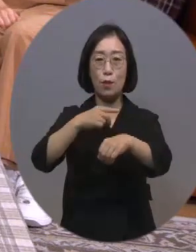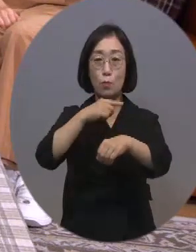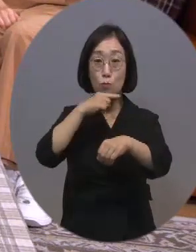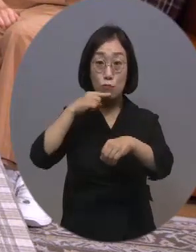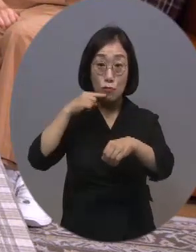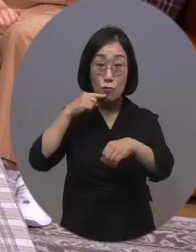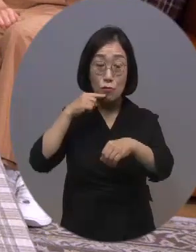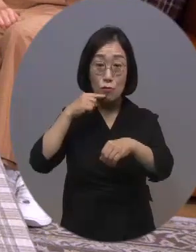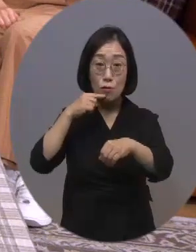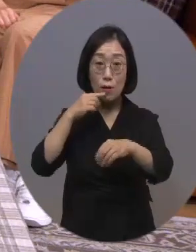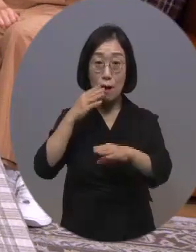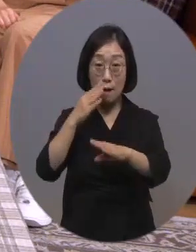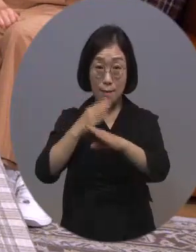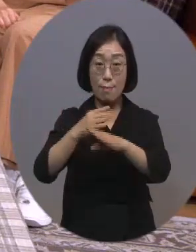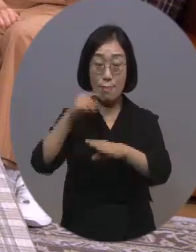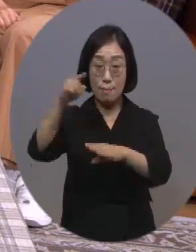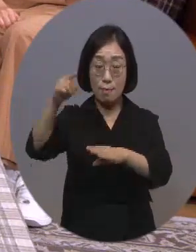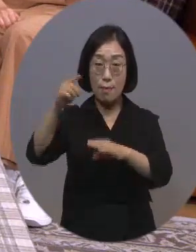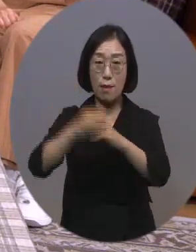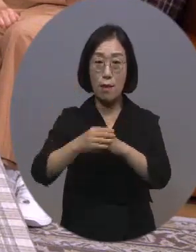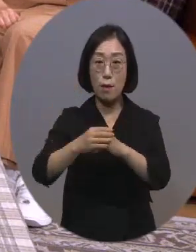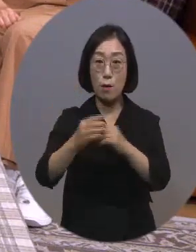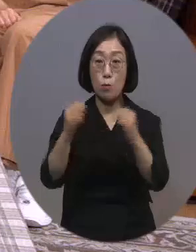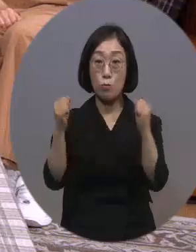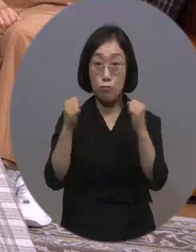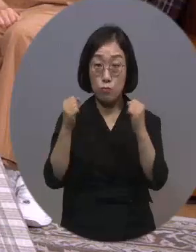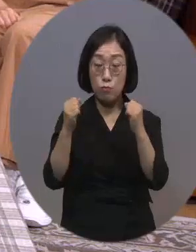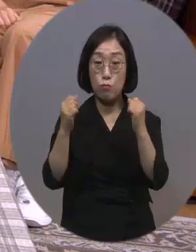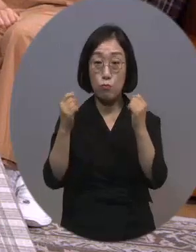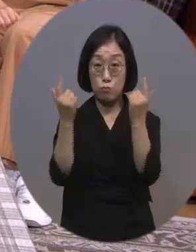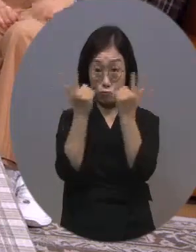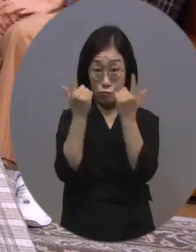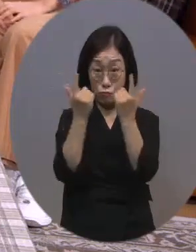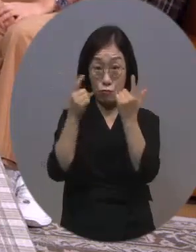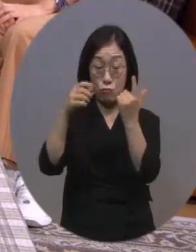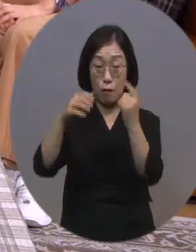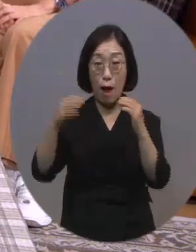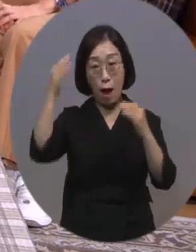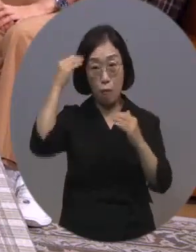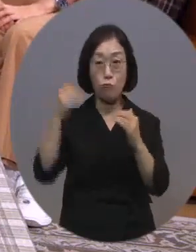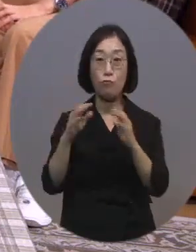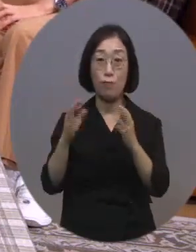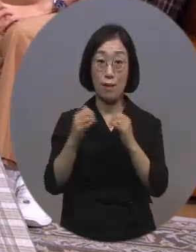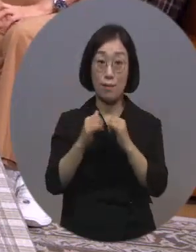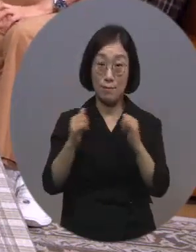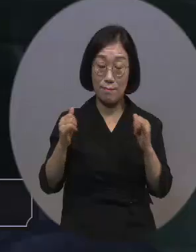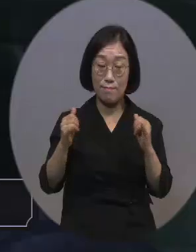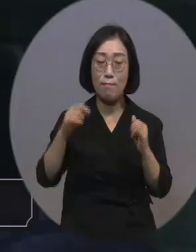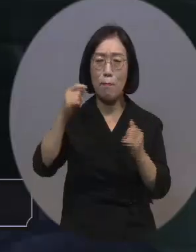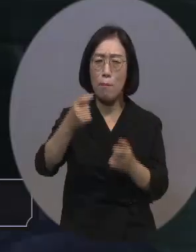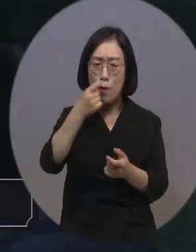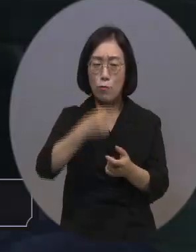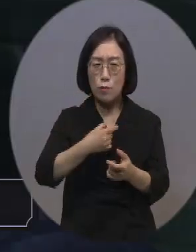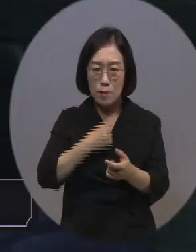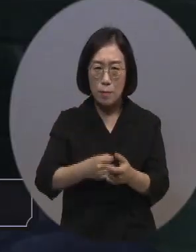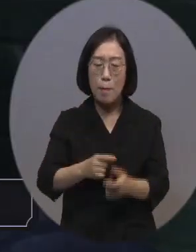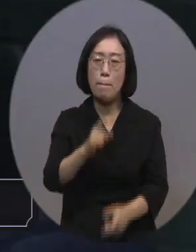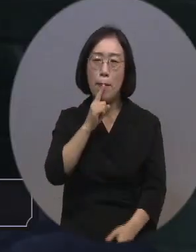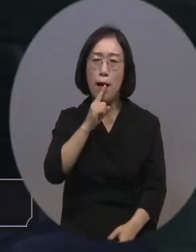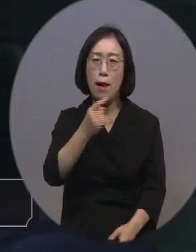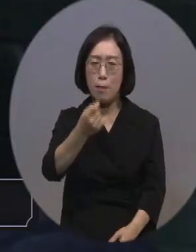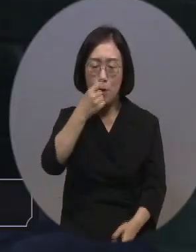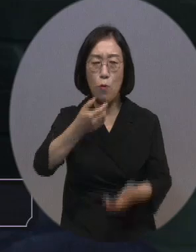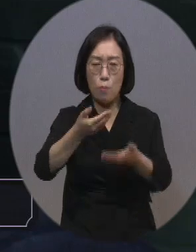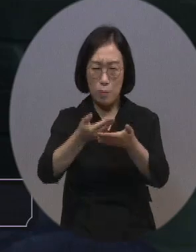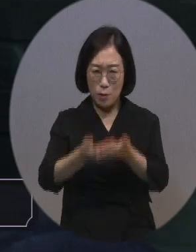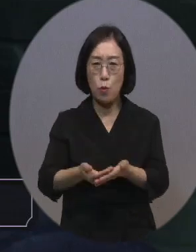북한 인권 위해서 관심을 갖고 일을 하고 싶다면 일단 한국말부터 공부해라. 북에서 오신 분들과